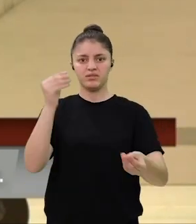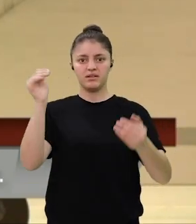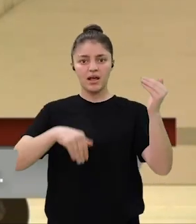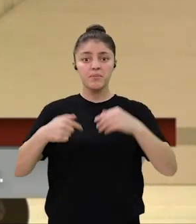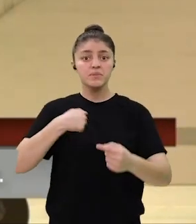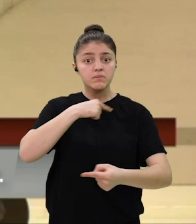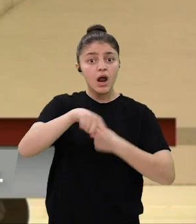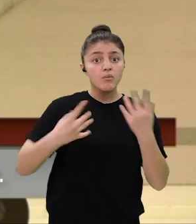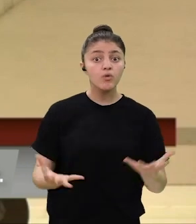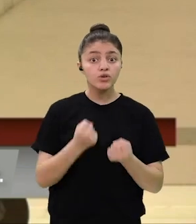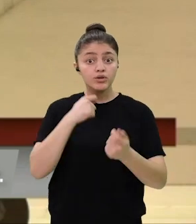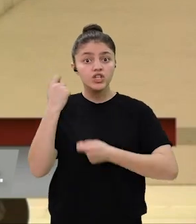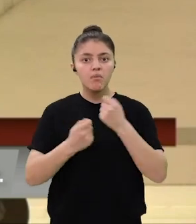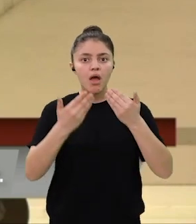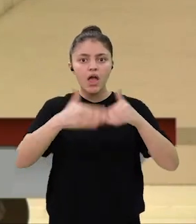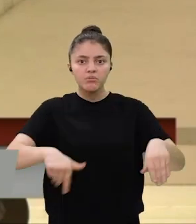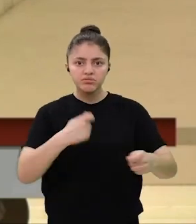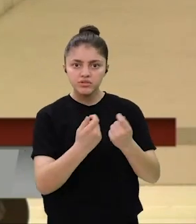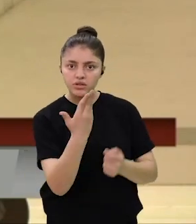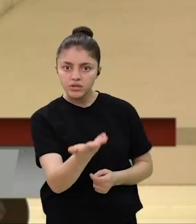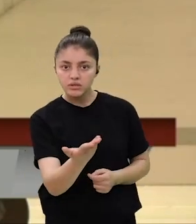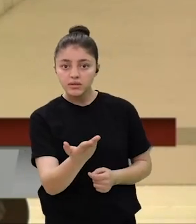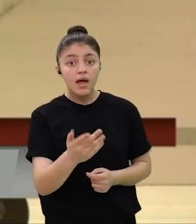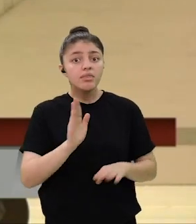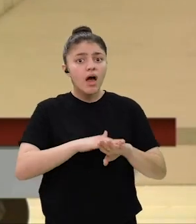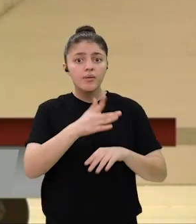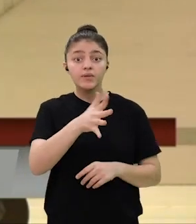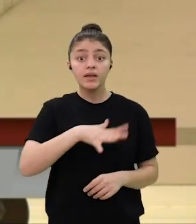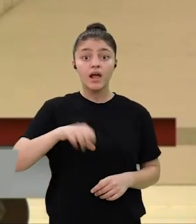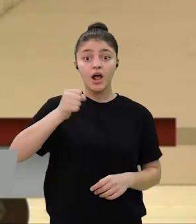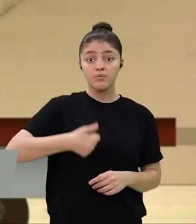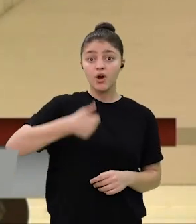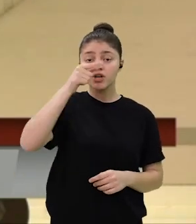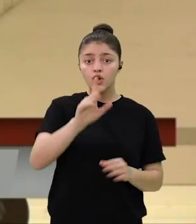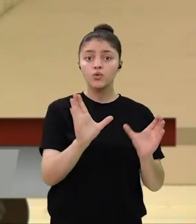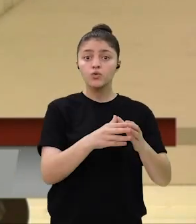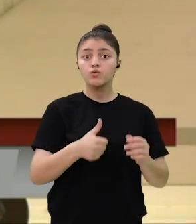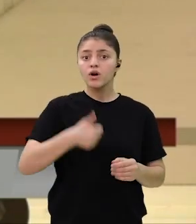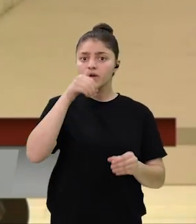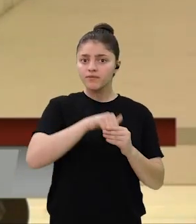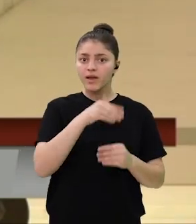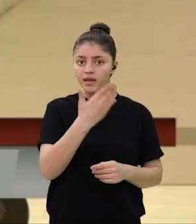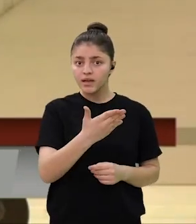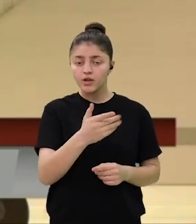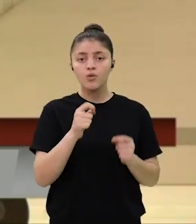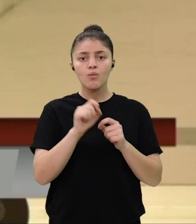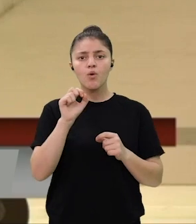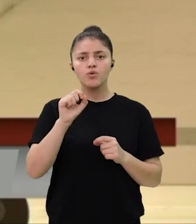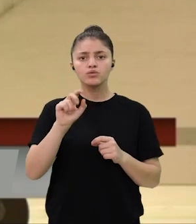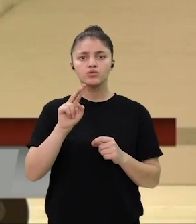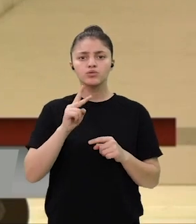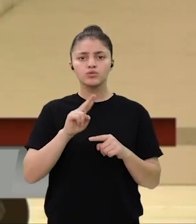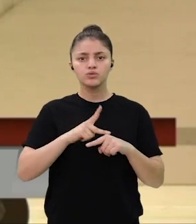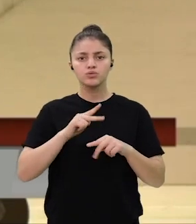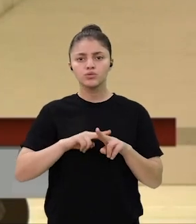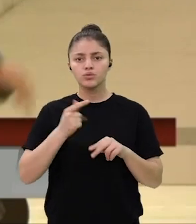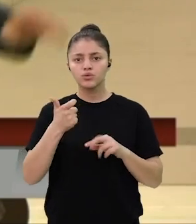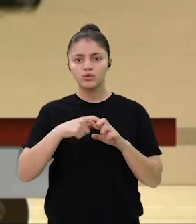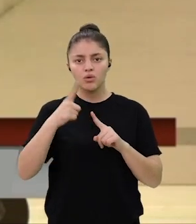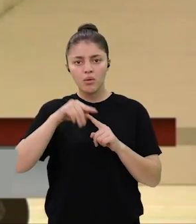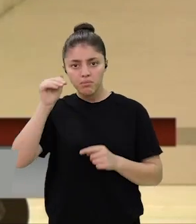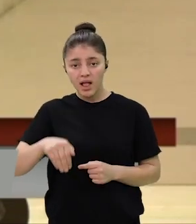kurtarma çalışmalarımızı engellemeye çalıştınız. Ne yaptınız? Genel başkan yardımcınız, grup başkan vekiliniz Bozkurt'a geldi. Dedi